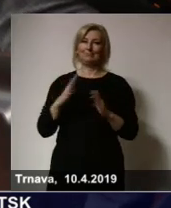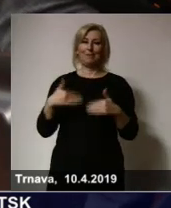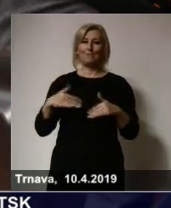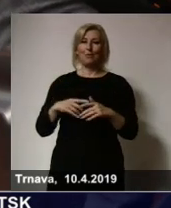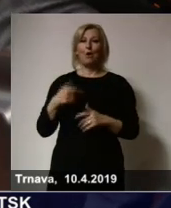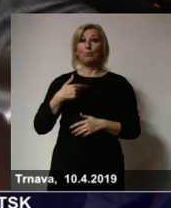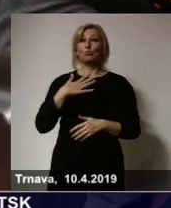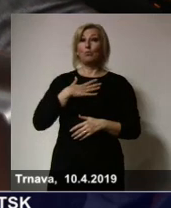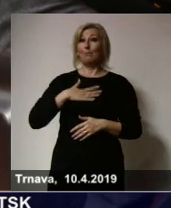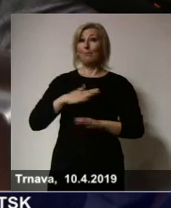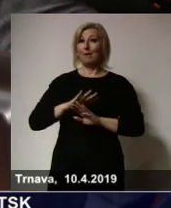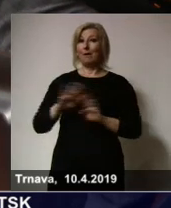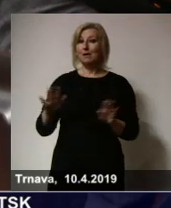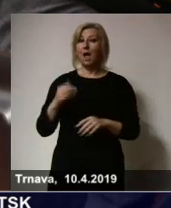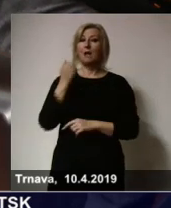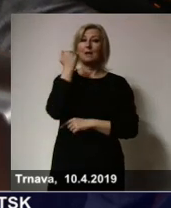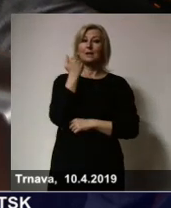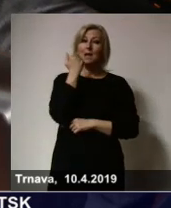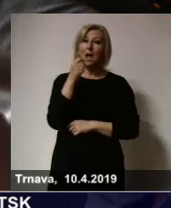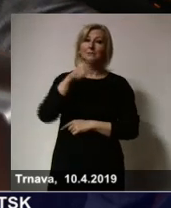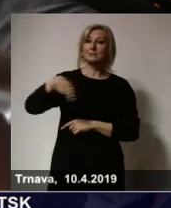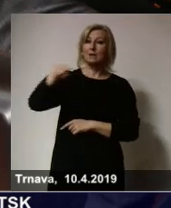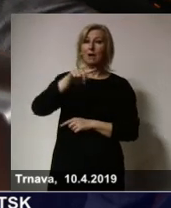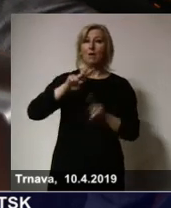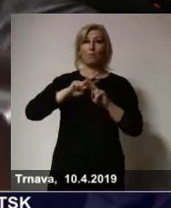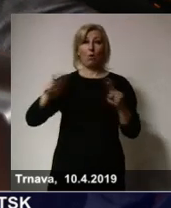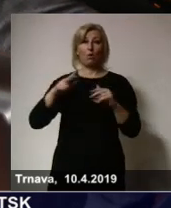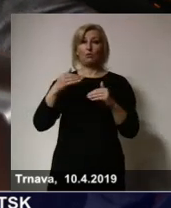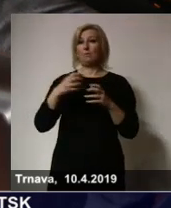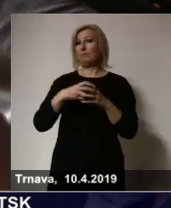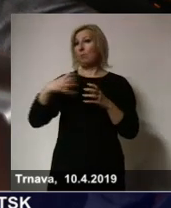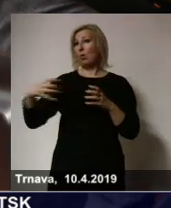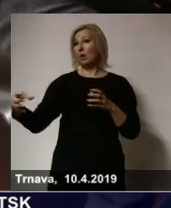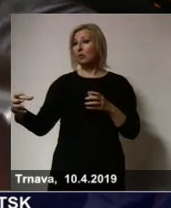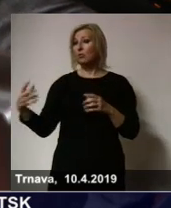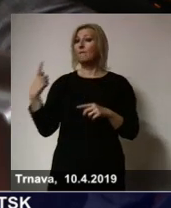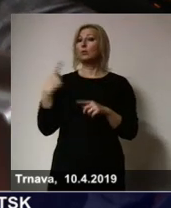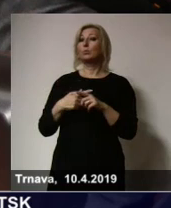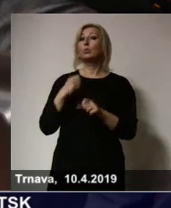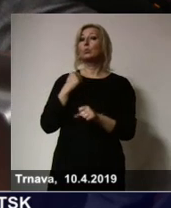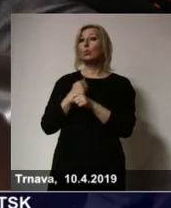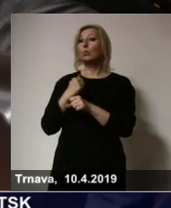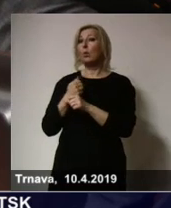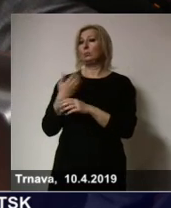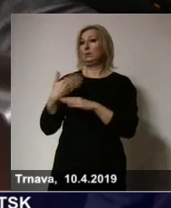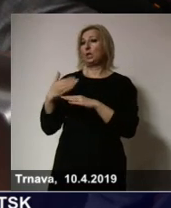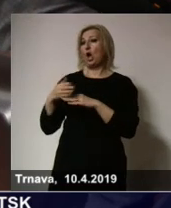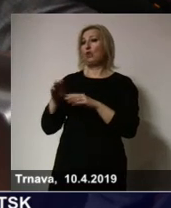riaditeľmi a riaditeľkami pokračovať, respektíve urobiť ďalších rokov